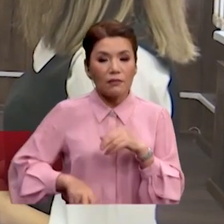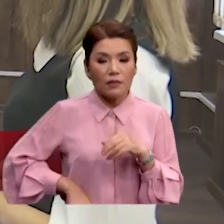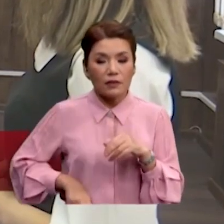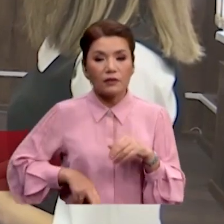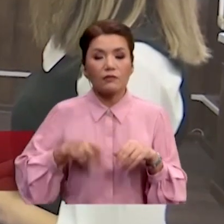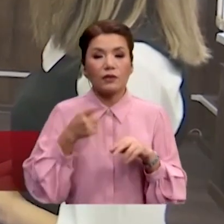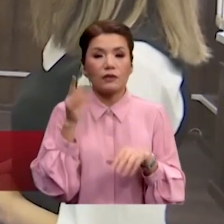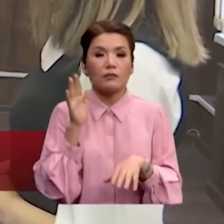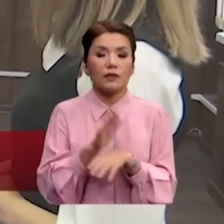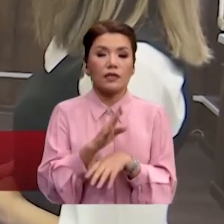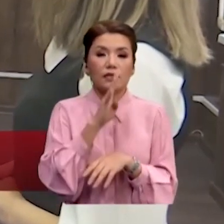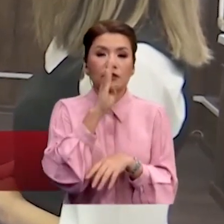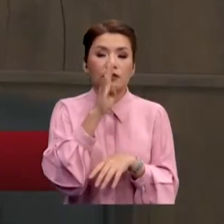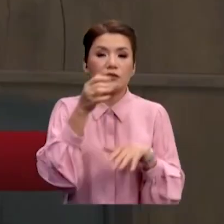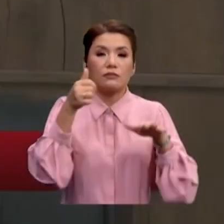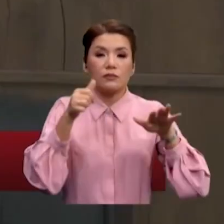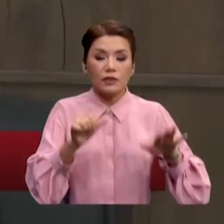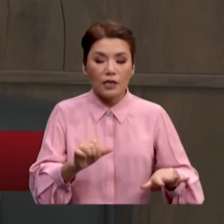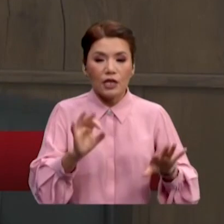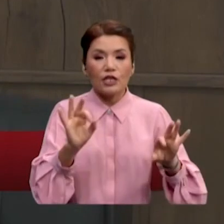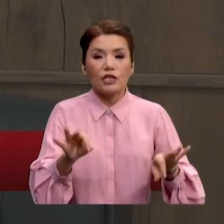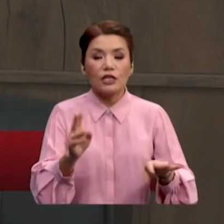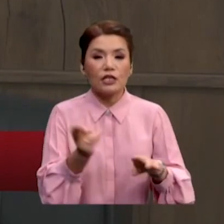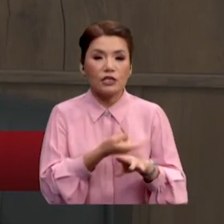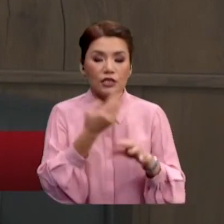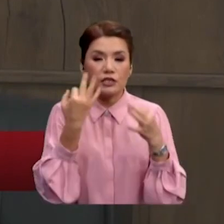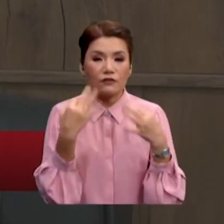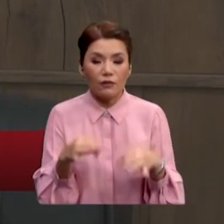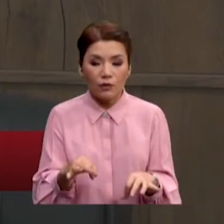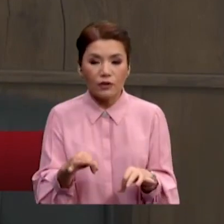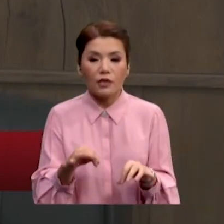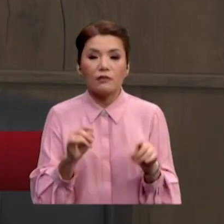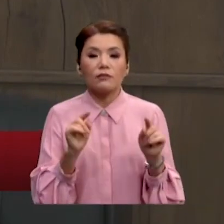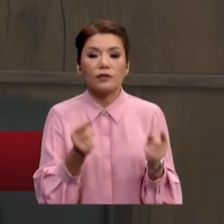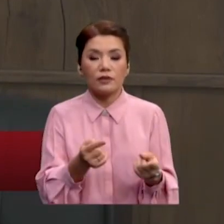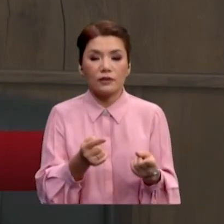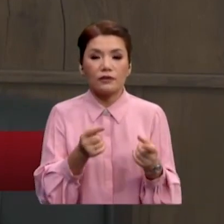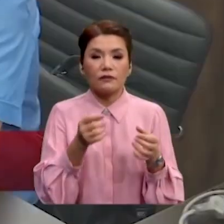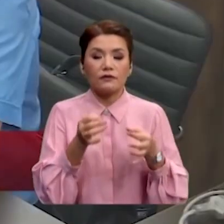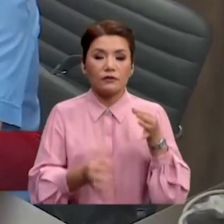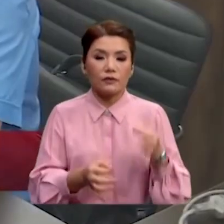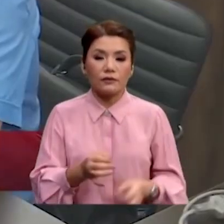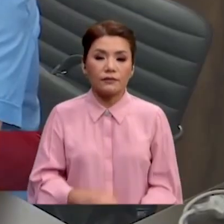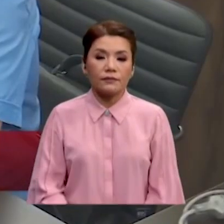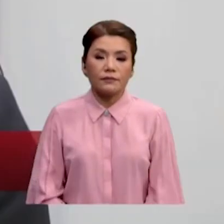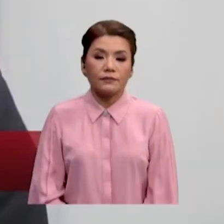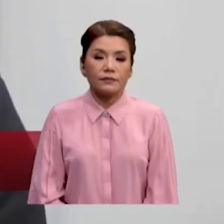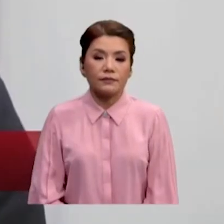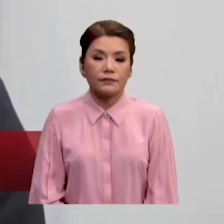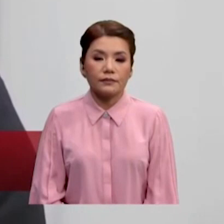лесхоза приговорили к 4,5 годам лишения свободы и взяли под стражу в зале суда.